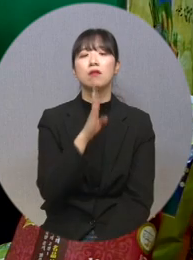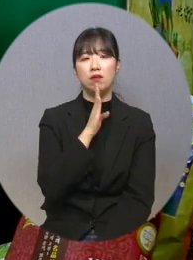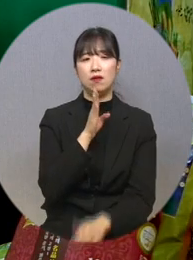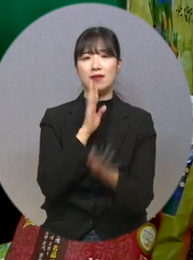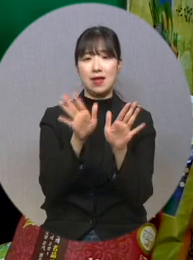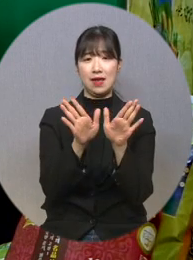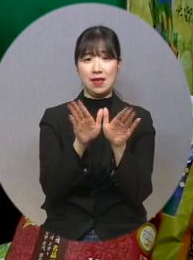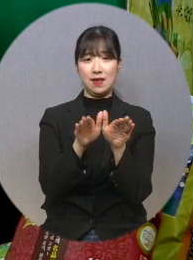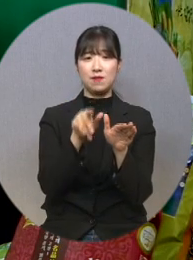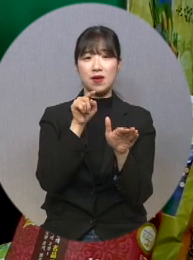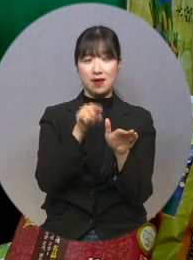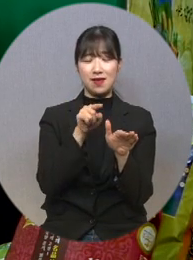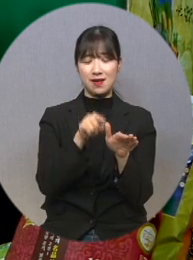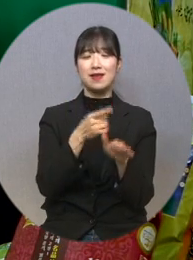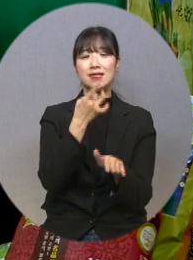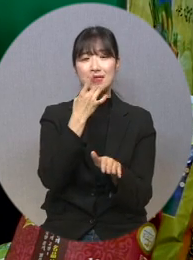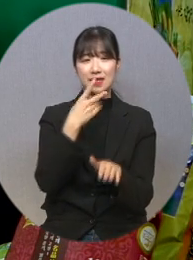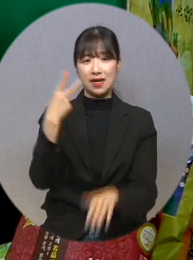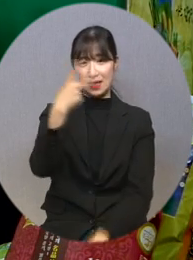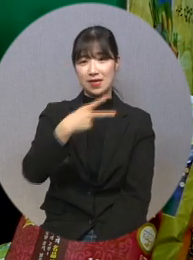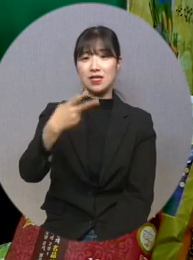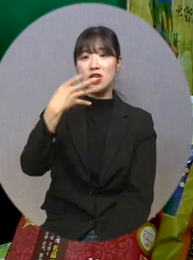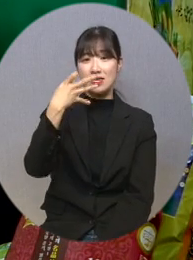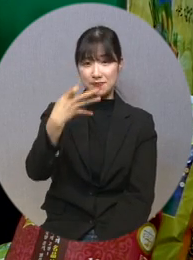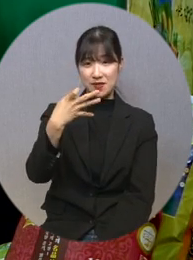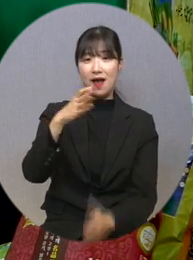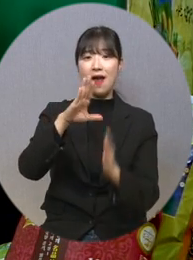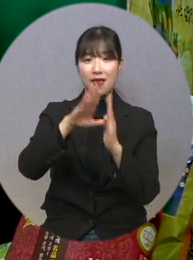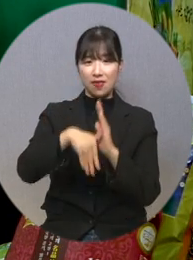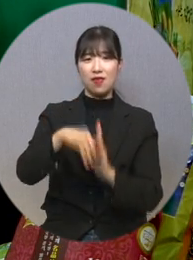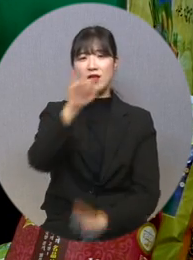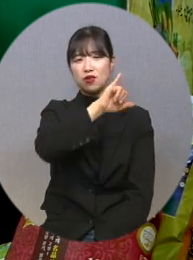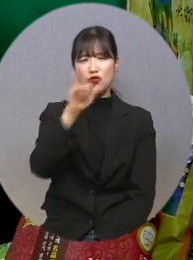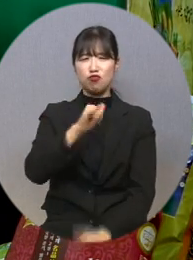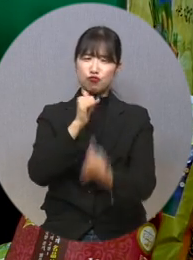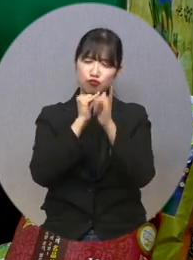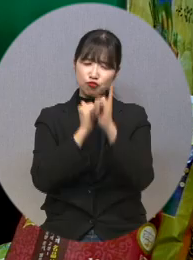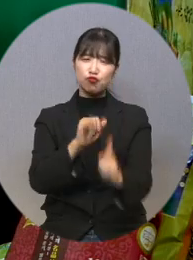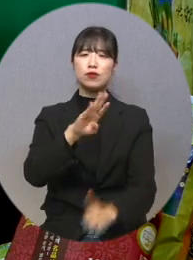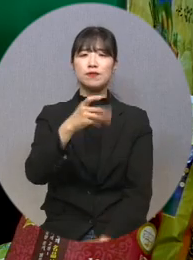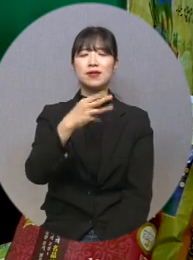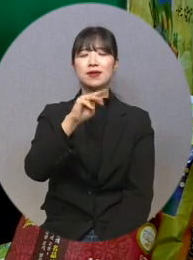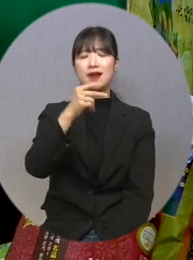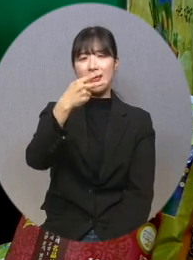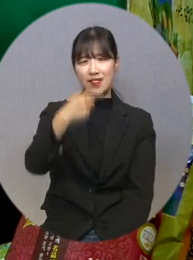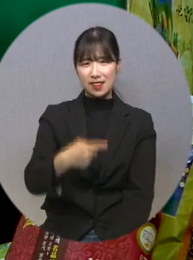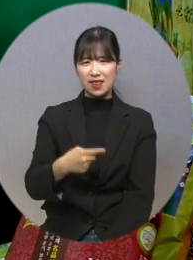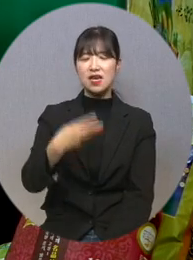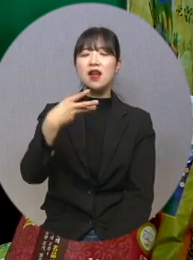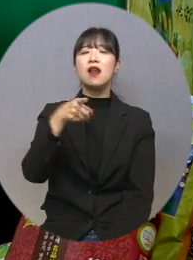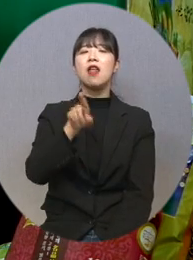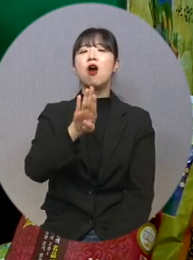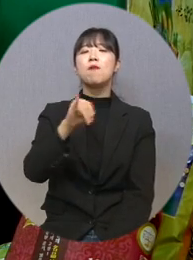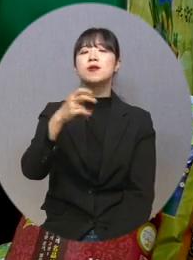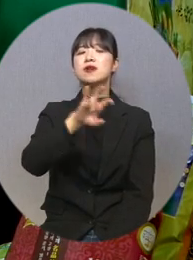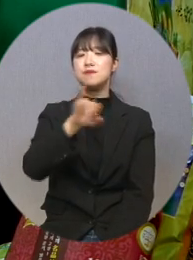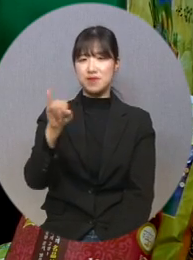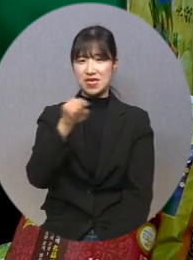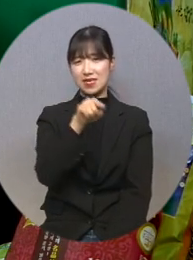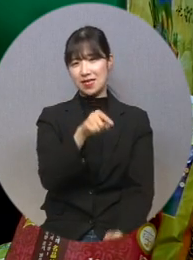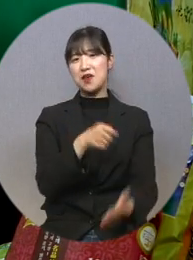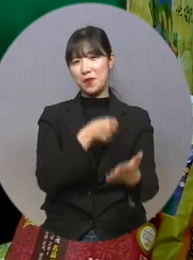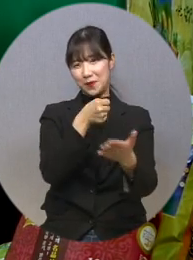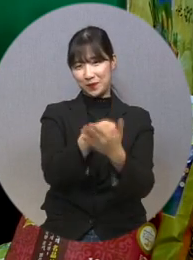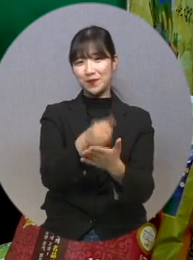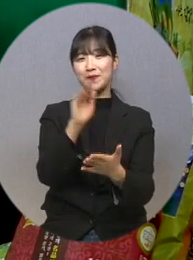이 나비쌀은 네. 2014년도에 전국 우수 브랜드 러브미에 또 이게 선정됐고요. 러브미. 네